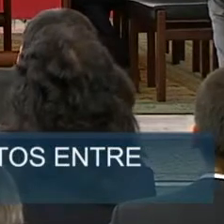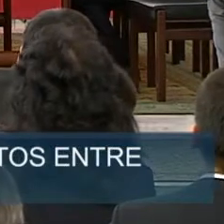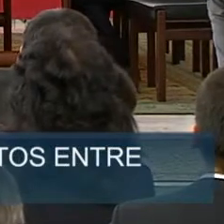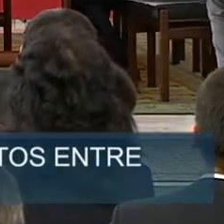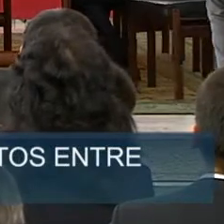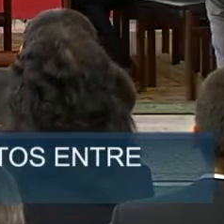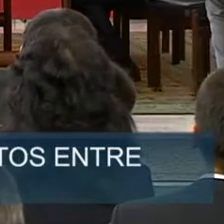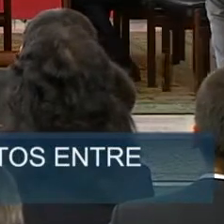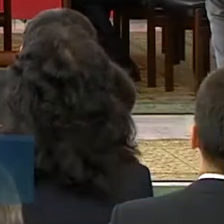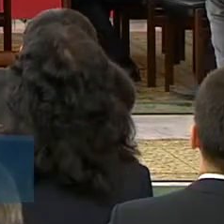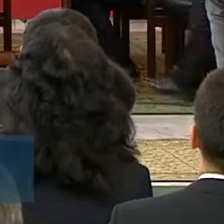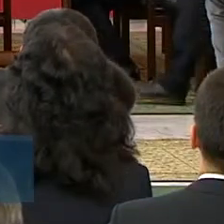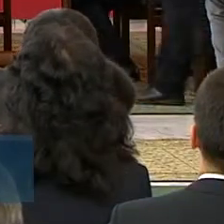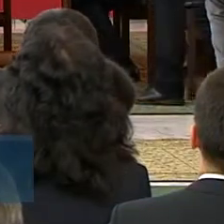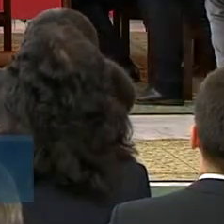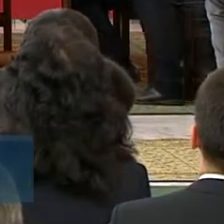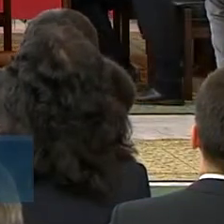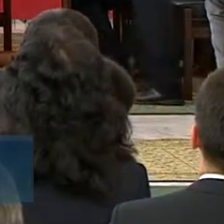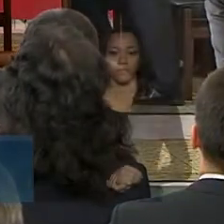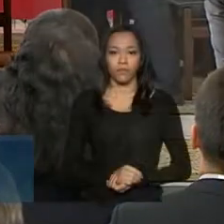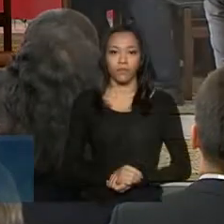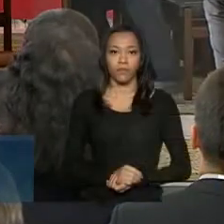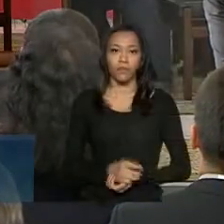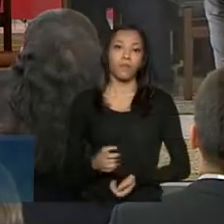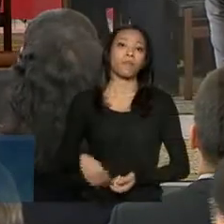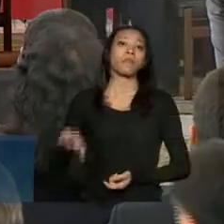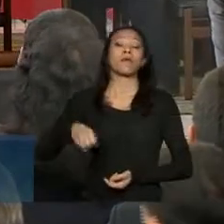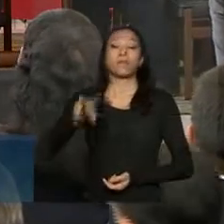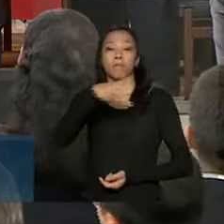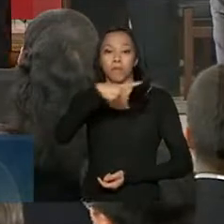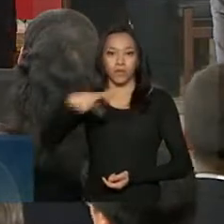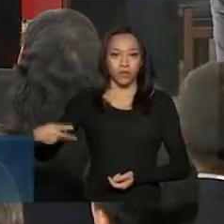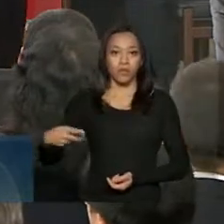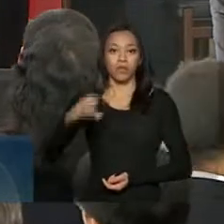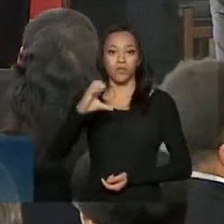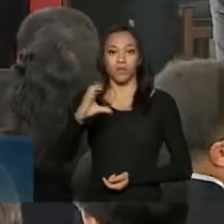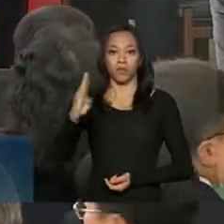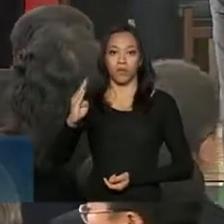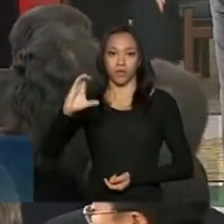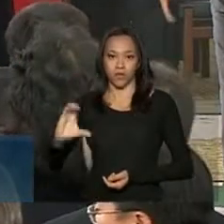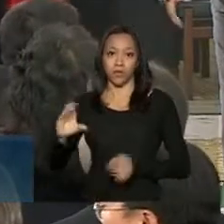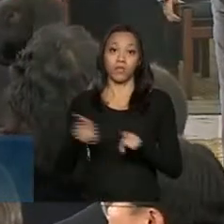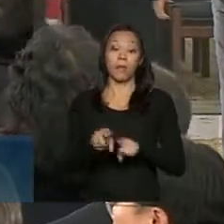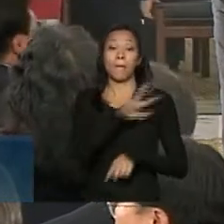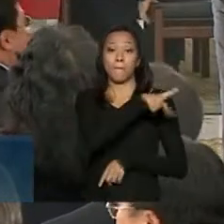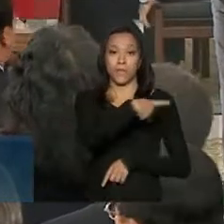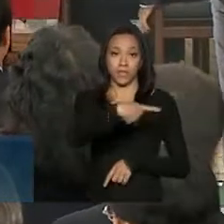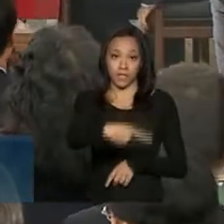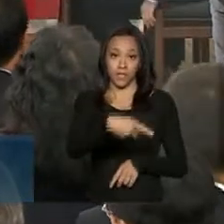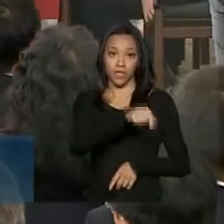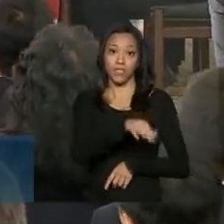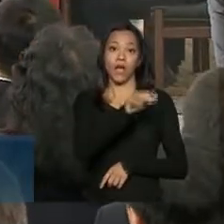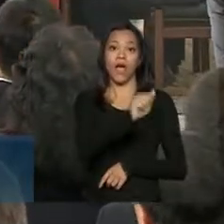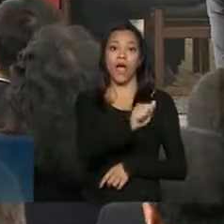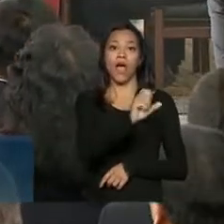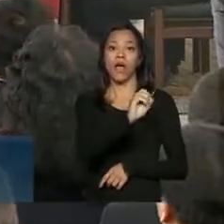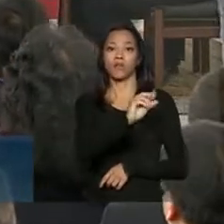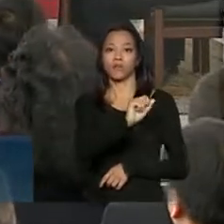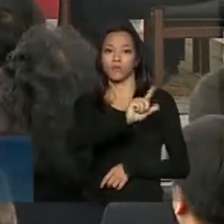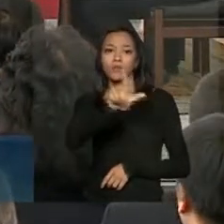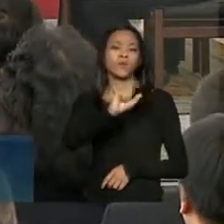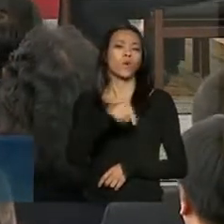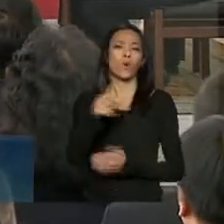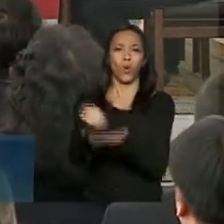瓜尔迪亚签署中国银行与圣保罗证券期货交易所战略合作协议。 Presidente do ICBC, Rio Hillman, presidente da Azul, David Nilman, contrato